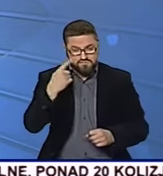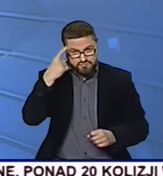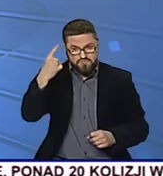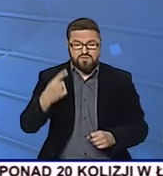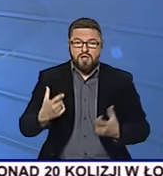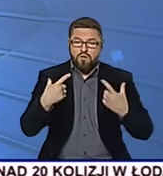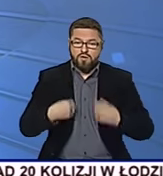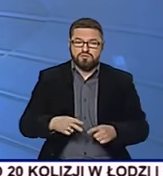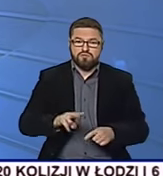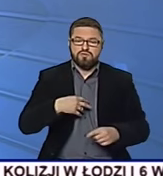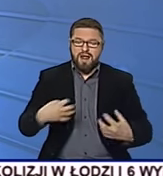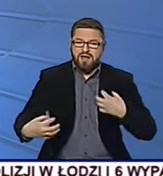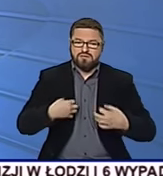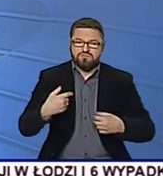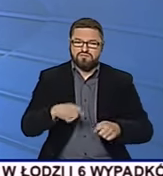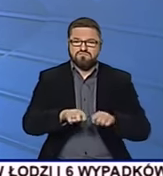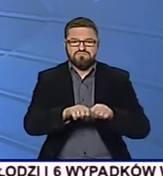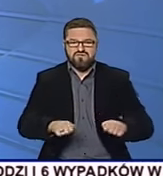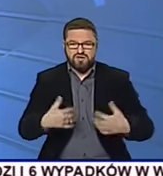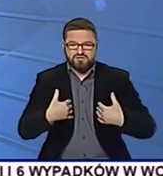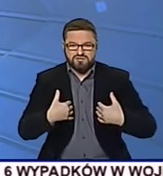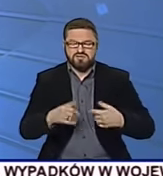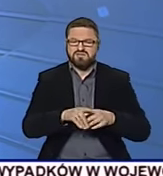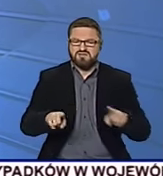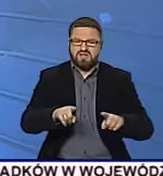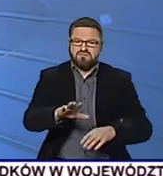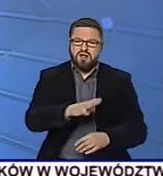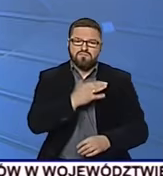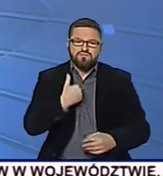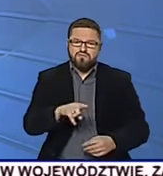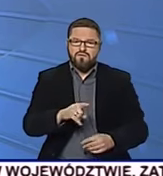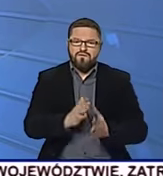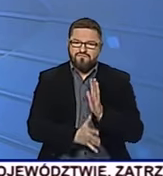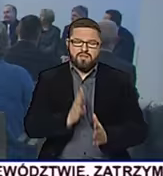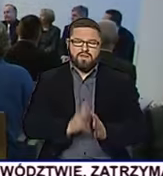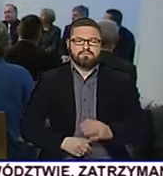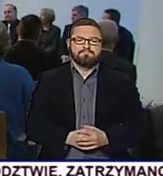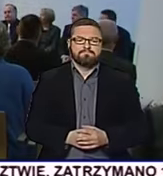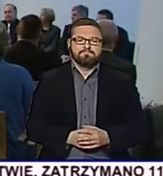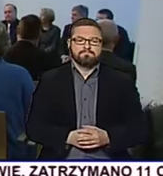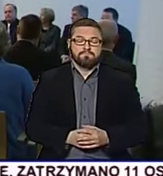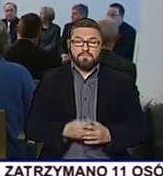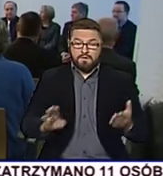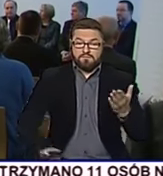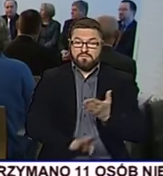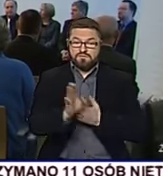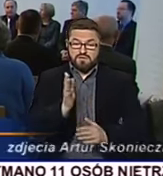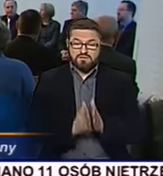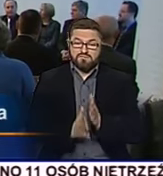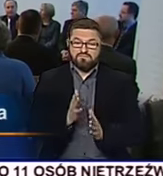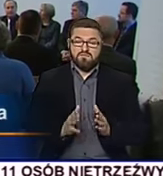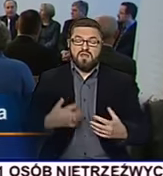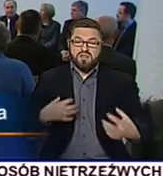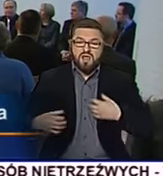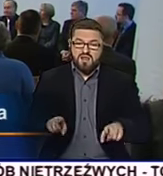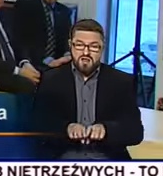twórczość artystów, których życie przerwała lub naznaczyła zagłada. Krystyna Piaseczna. Wystawy w Teatrze Jaracza, w